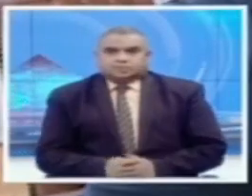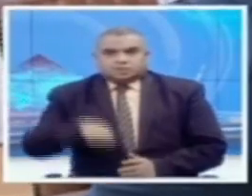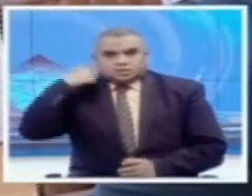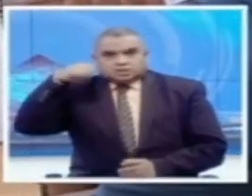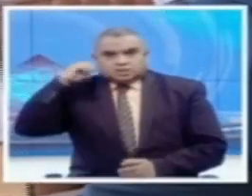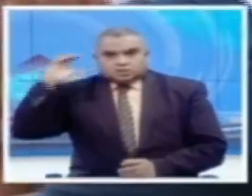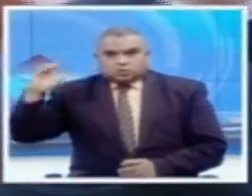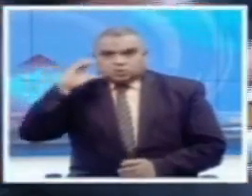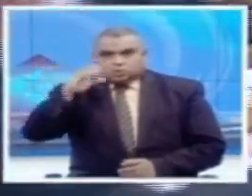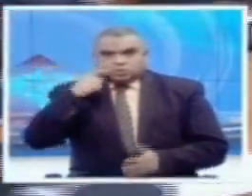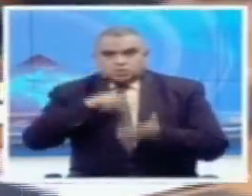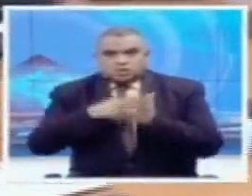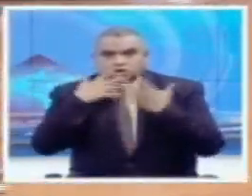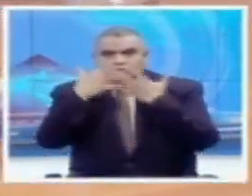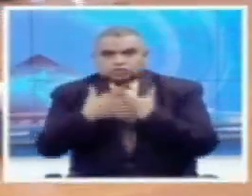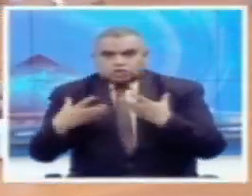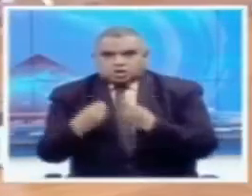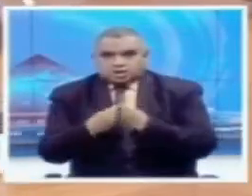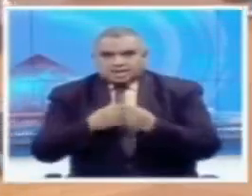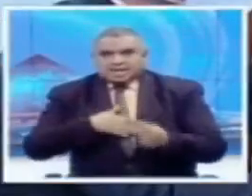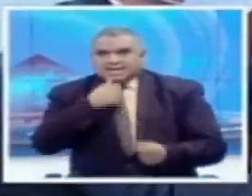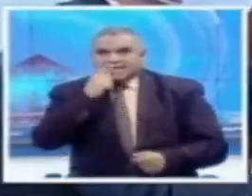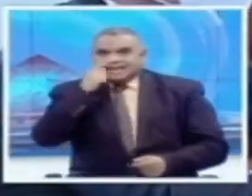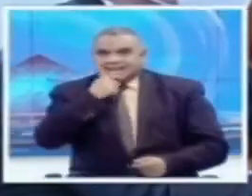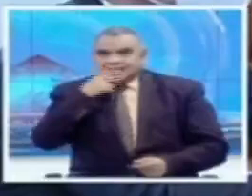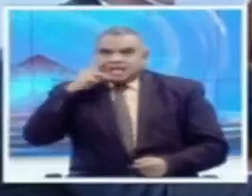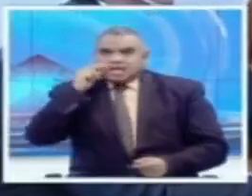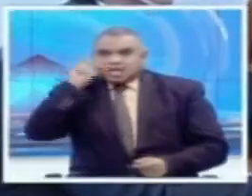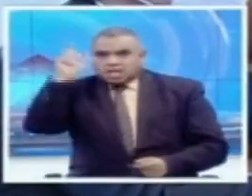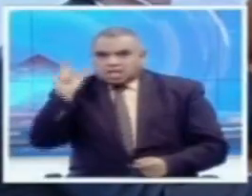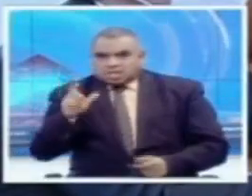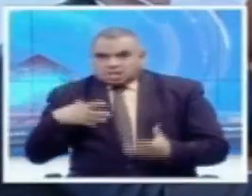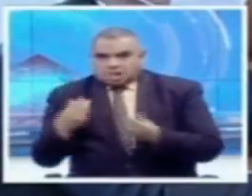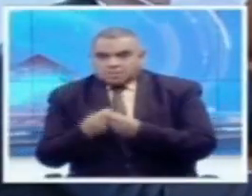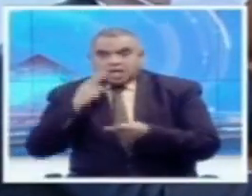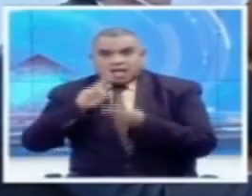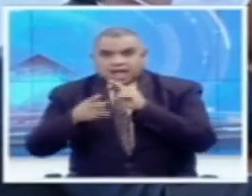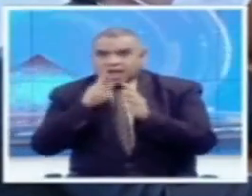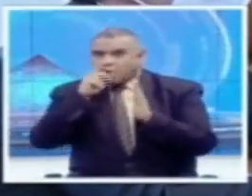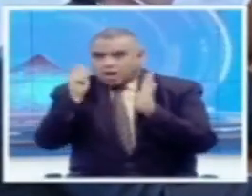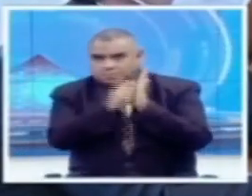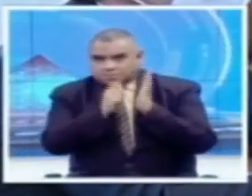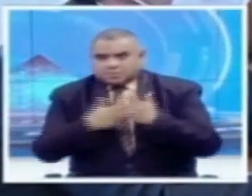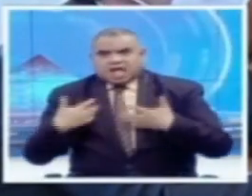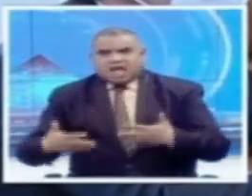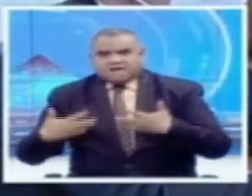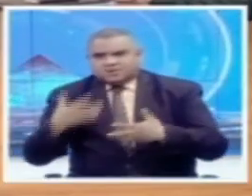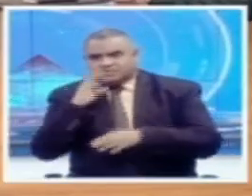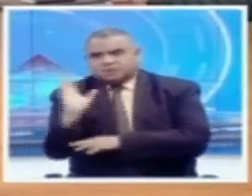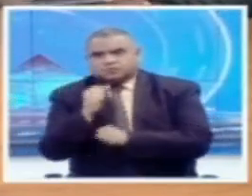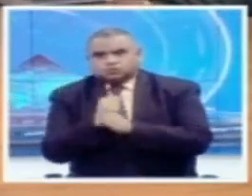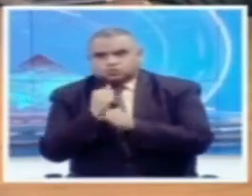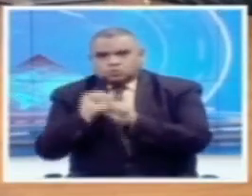الرئيس السيسي يثمن الشراكة مع إنيا الإيطالية ويوجه بتذليل أي عقبات قد تواجه أعمالها.